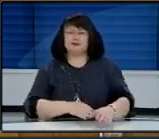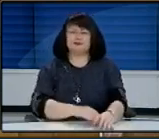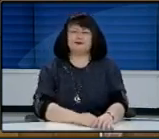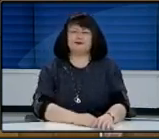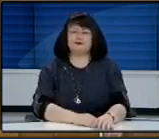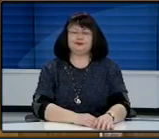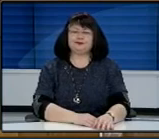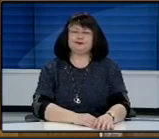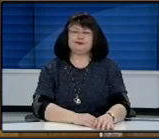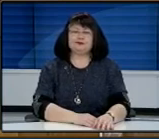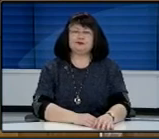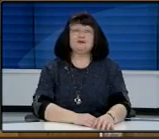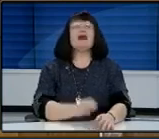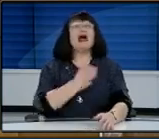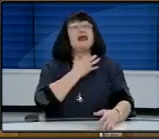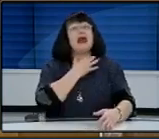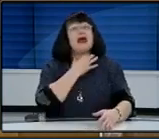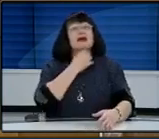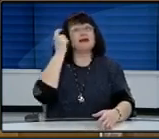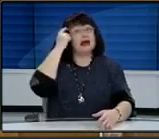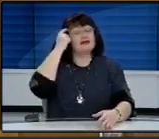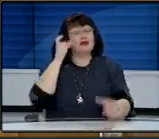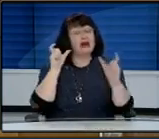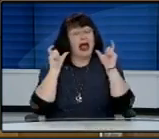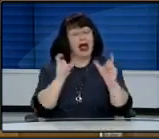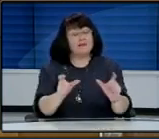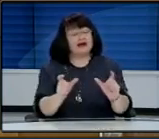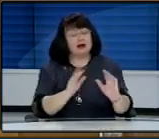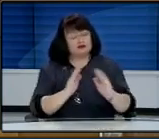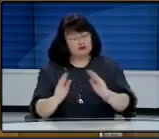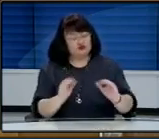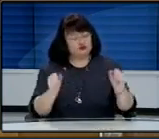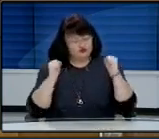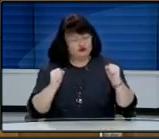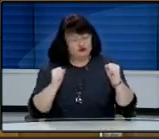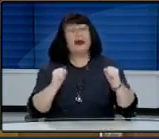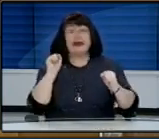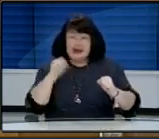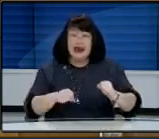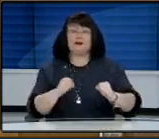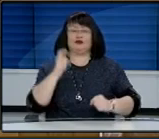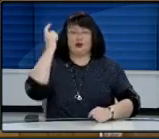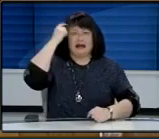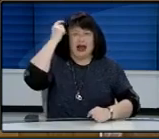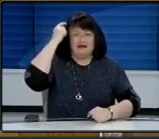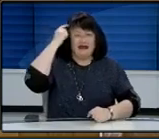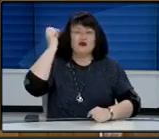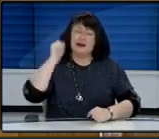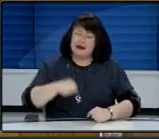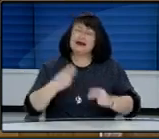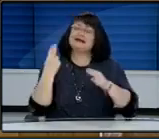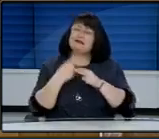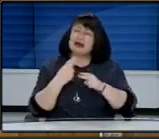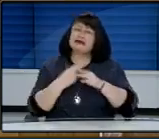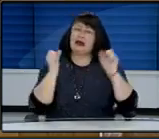Δεν παραγνωρίζουμε την ανάγκη της αμυντικής μας θωράκισης. Δεν παραγνωρίζουμε τη